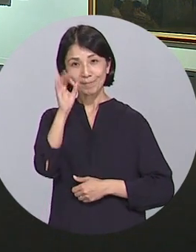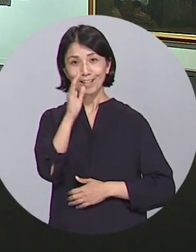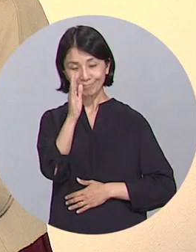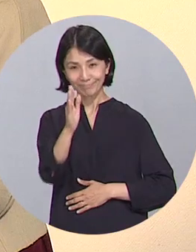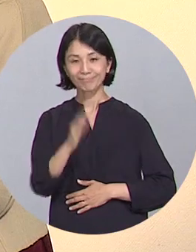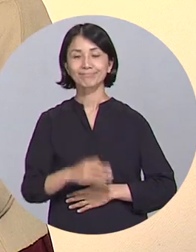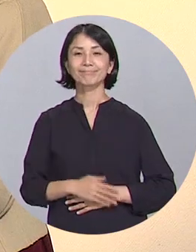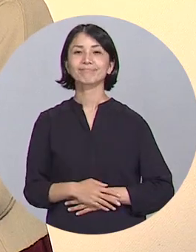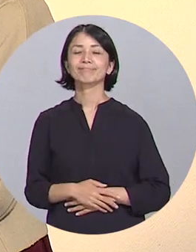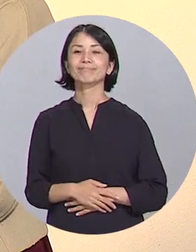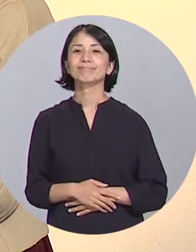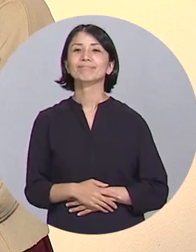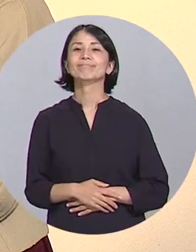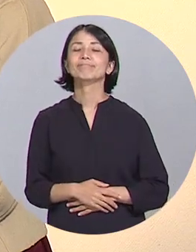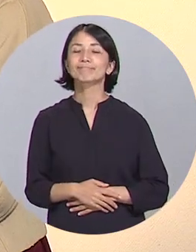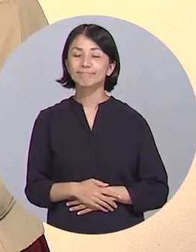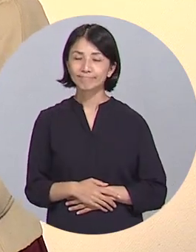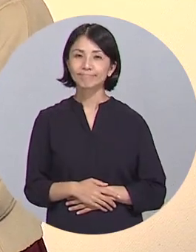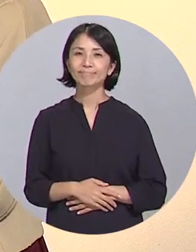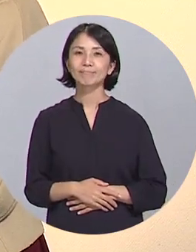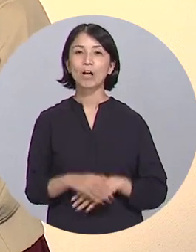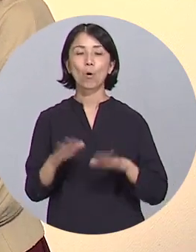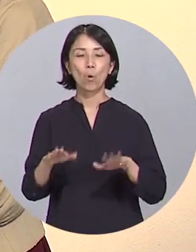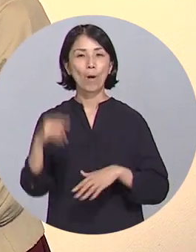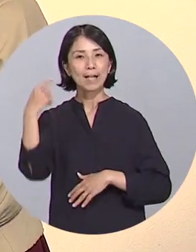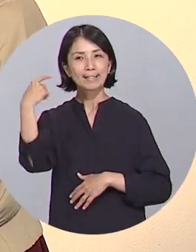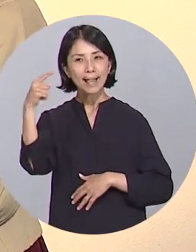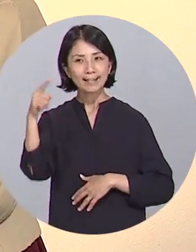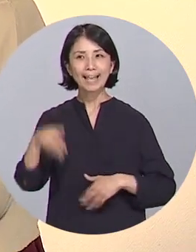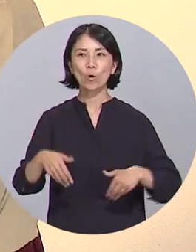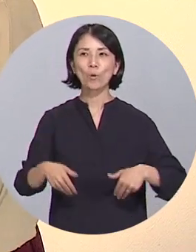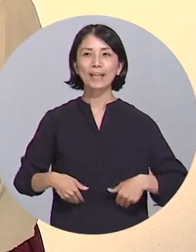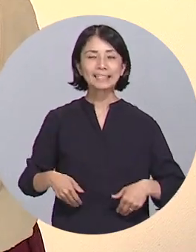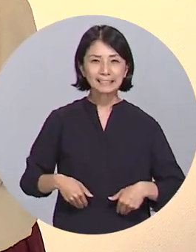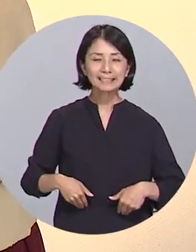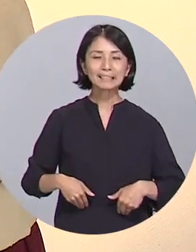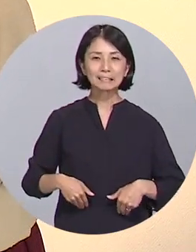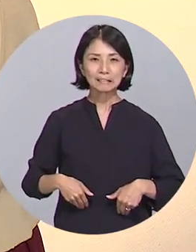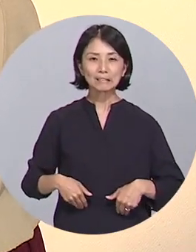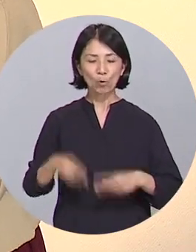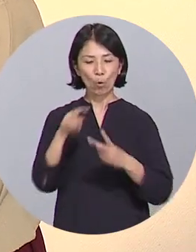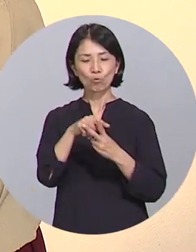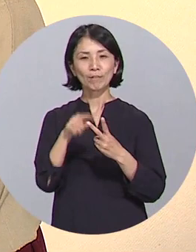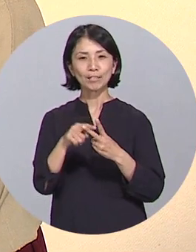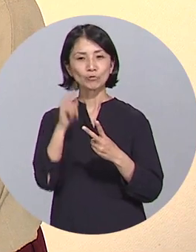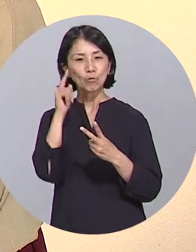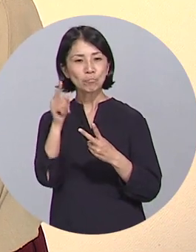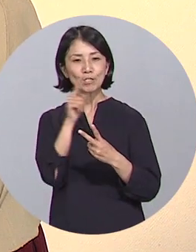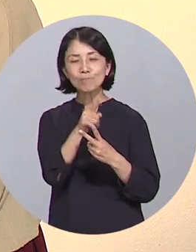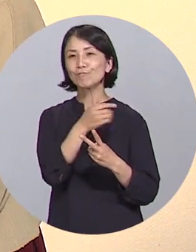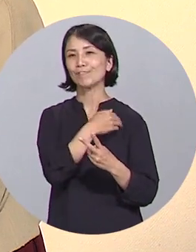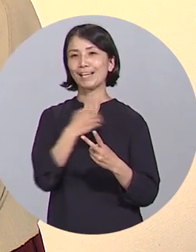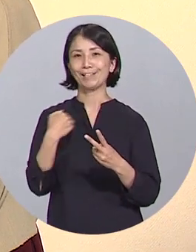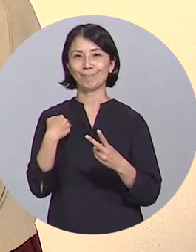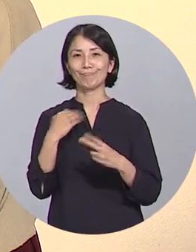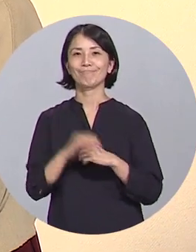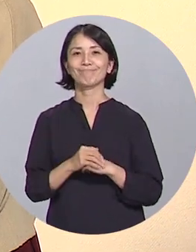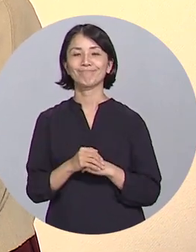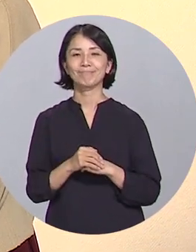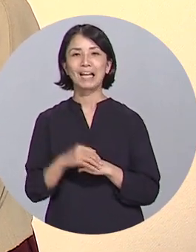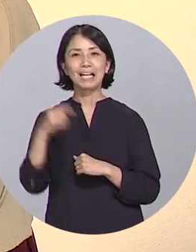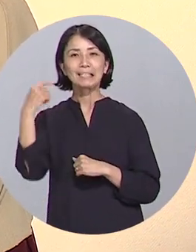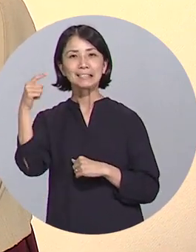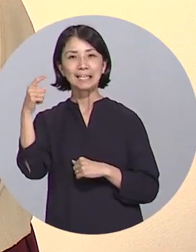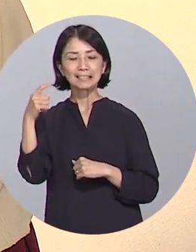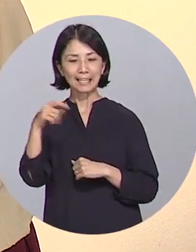。 今回の展覧会では先生と弟子の作品の共演もご覧いただけます。先生が弟子を